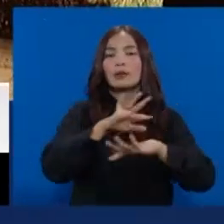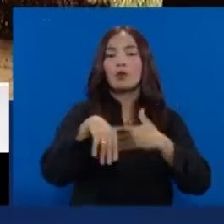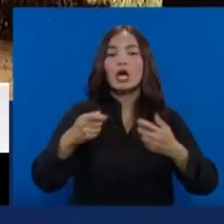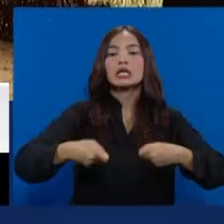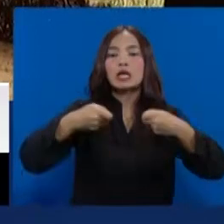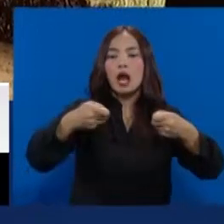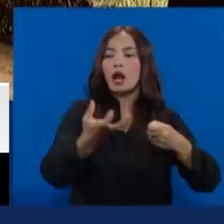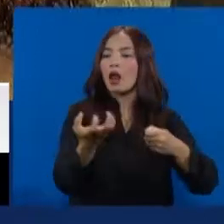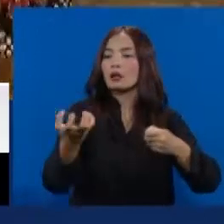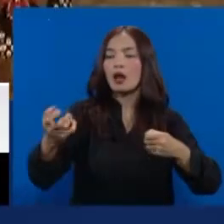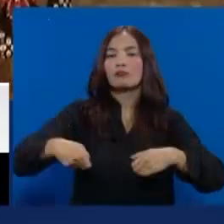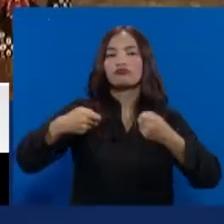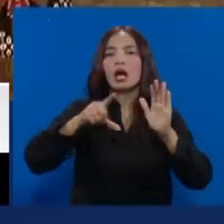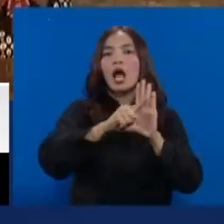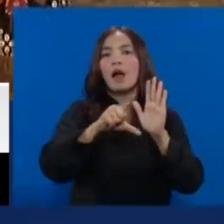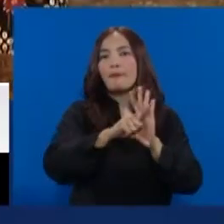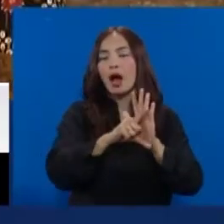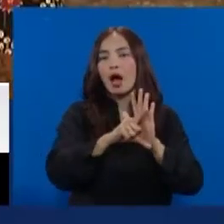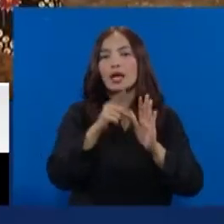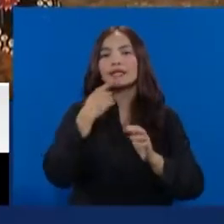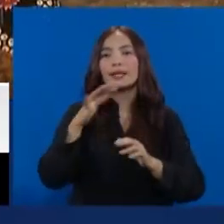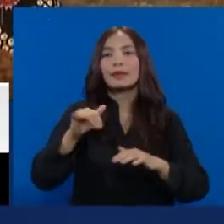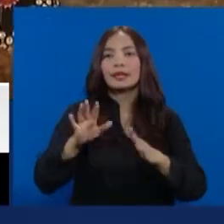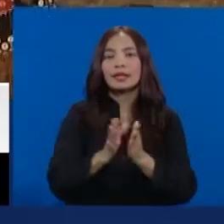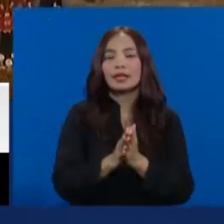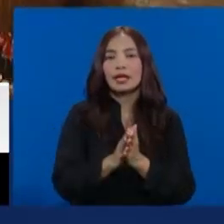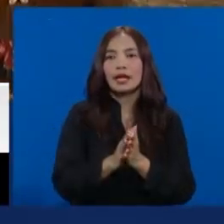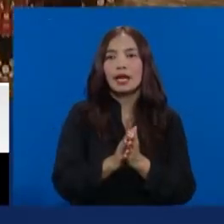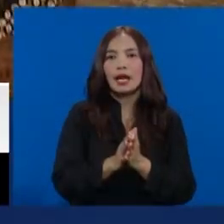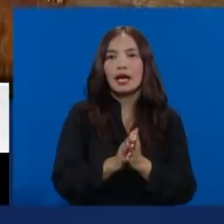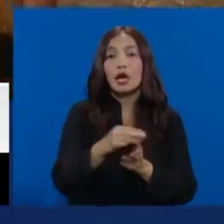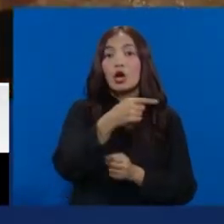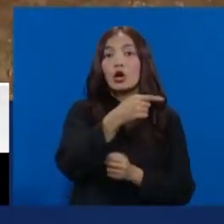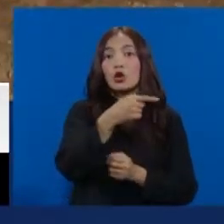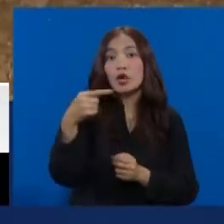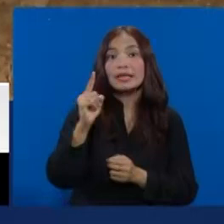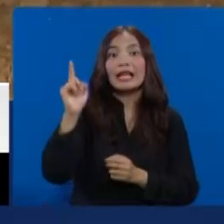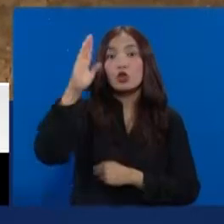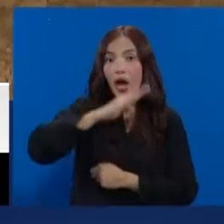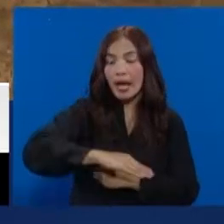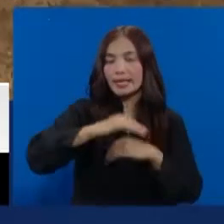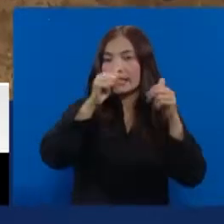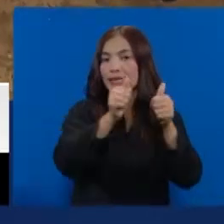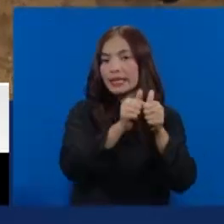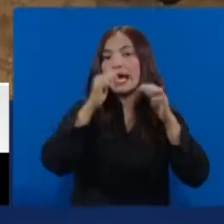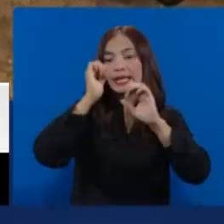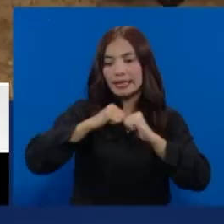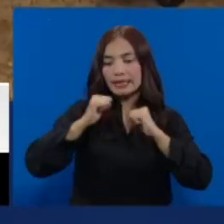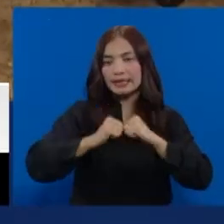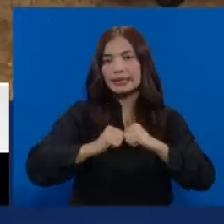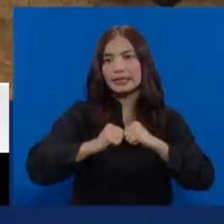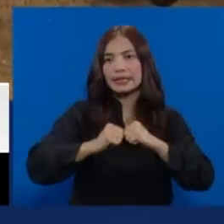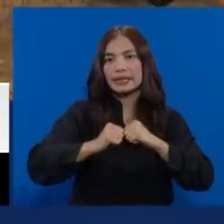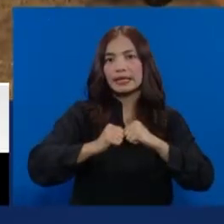sebagai simbolis untuk melamar atau menandakan H-1 menjelang akad nikah yang akan diadakan